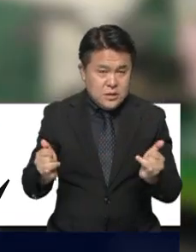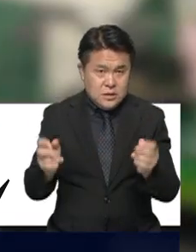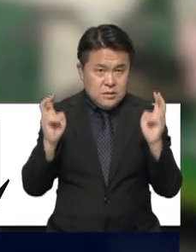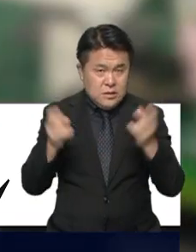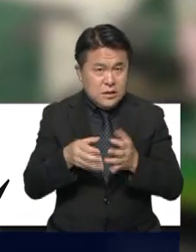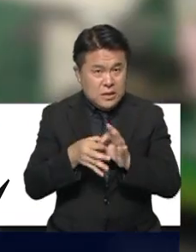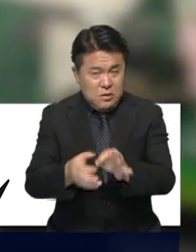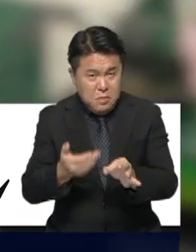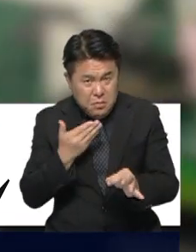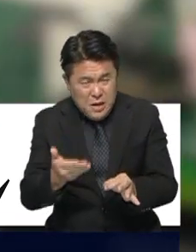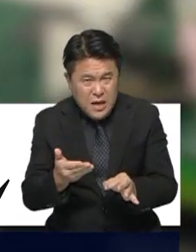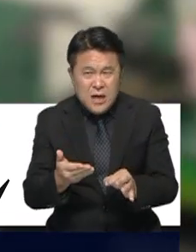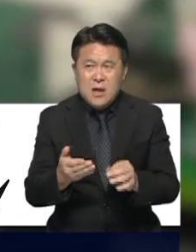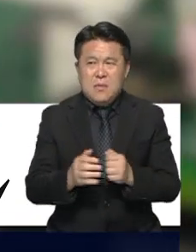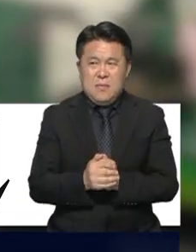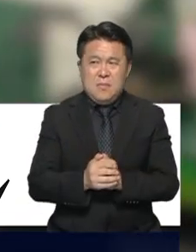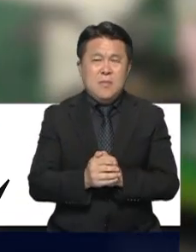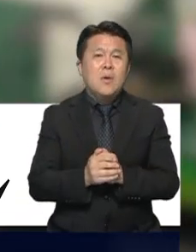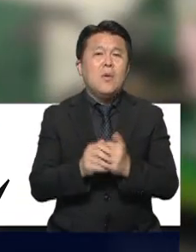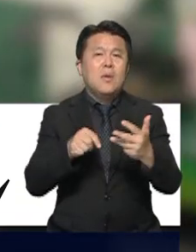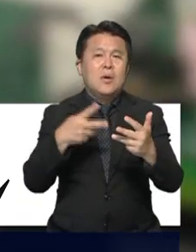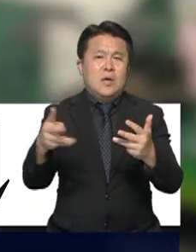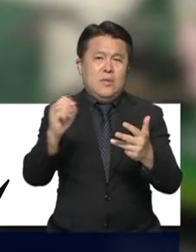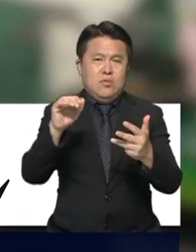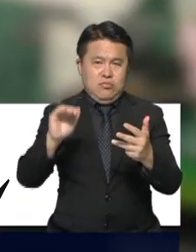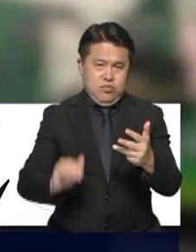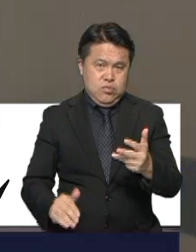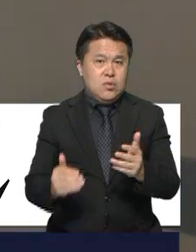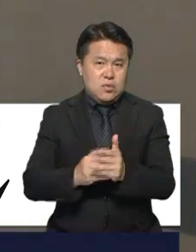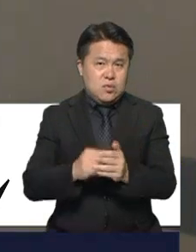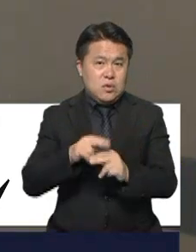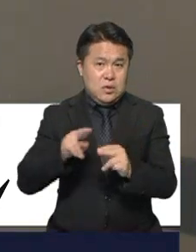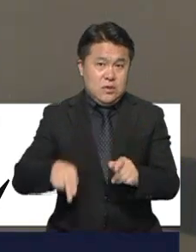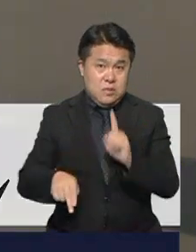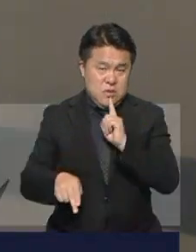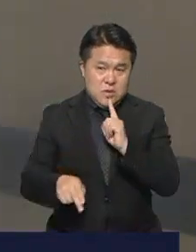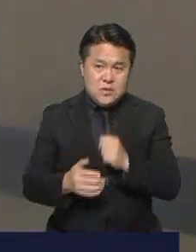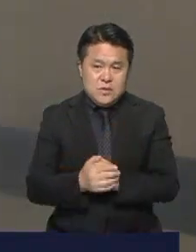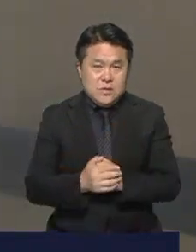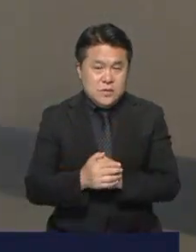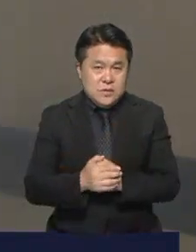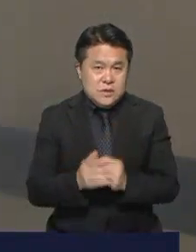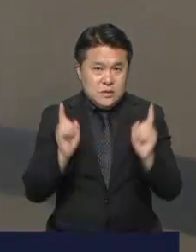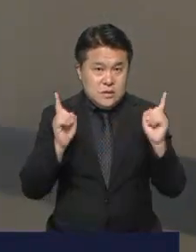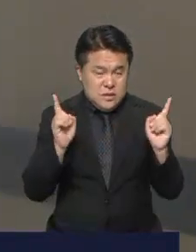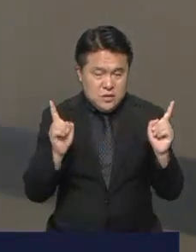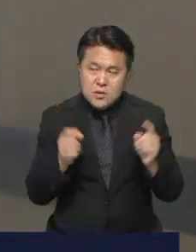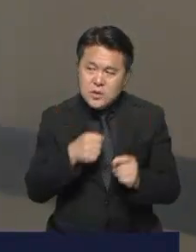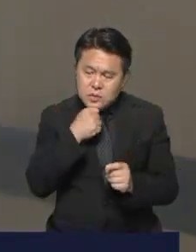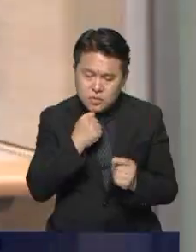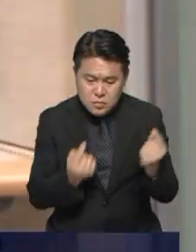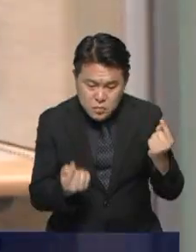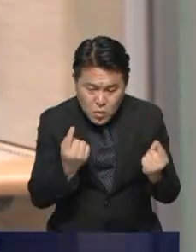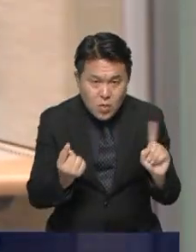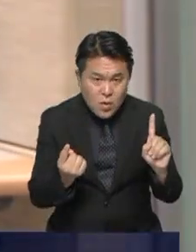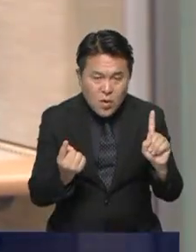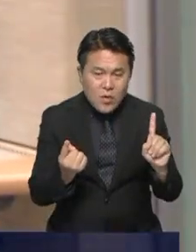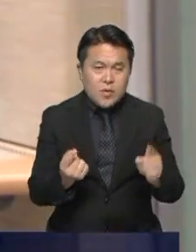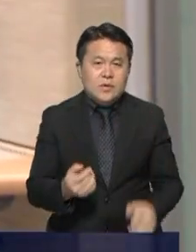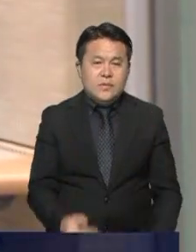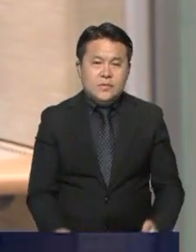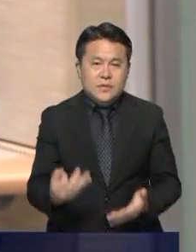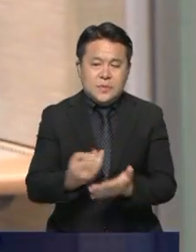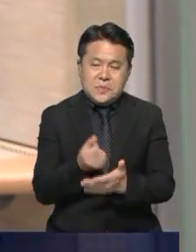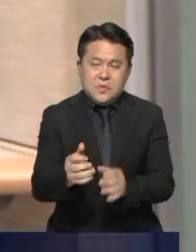약 8.4%포인트 떨어진 것으로 나타났습니다. 직장 감소율을 전체 실직자 비율과 비교하면